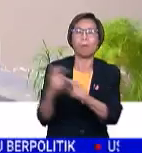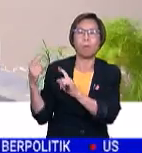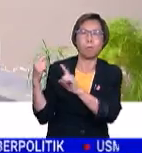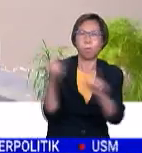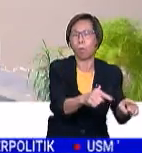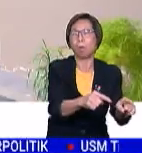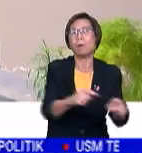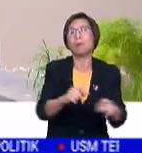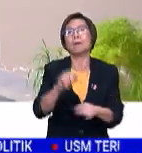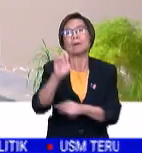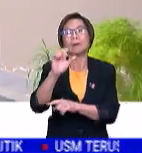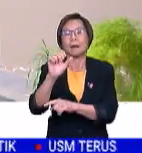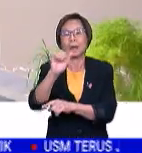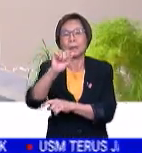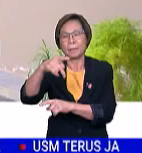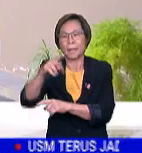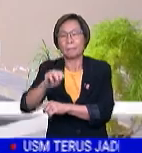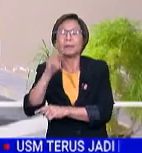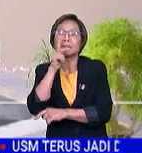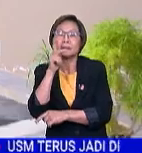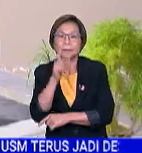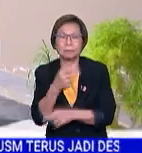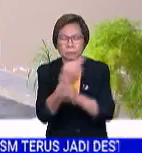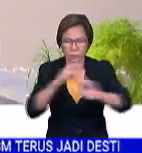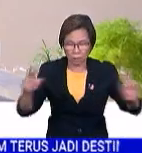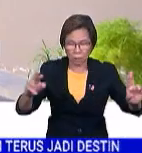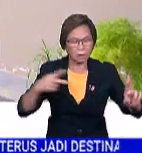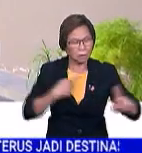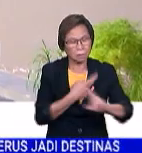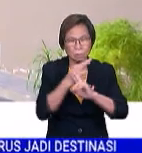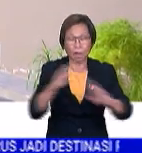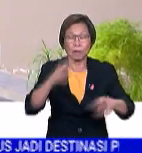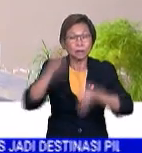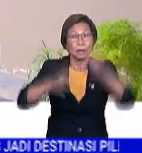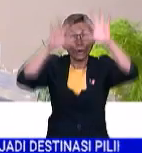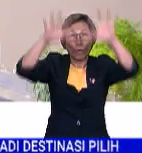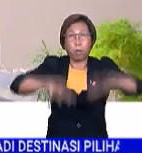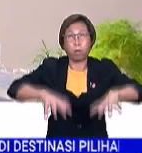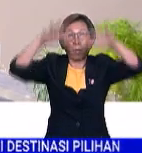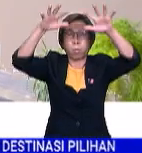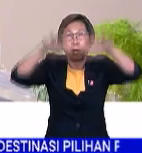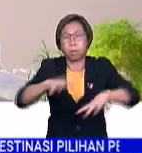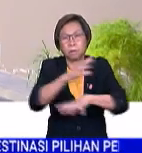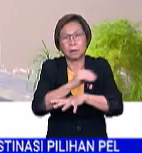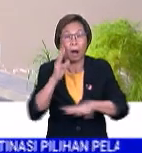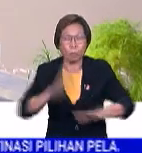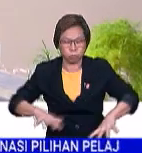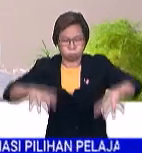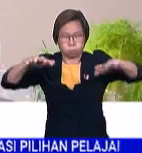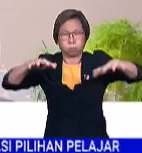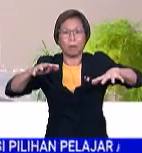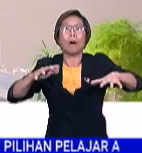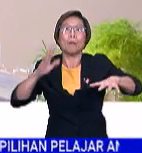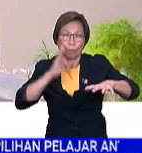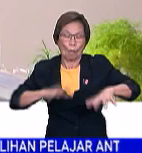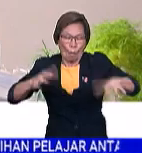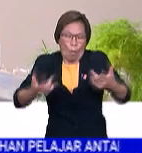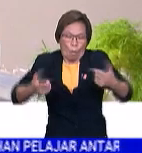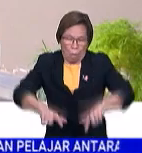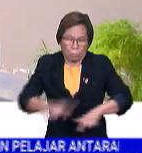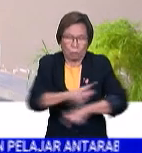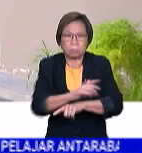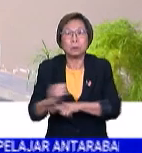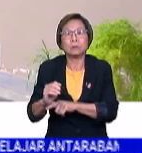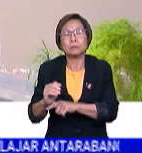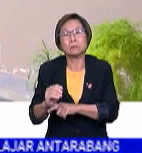Kita bersedialah dalam apa-apa keadaan sekalipun, sekiranya hujan lebat dan air pasang dan banjir boleh berlaku. Dan